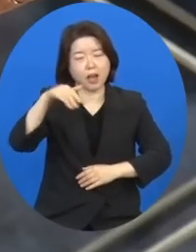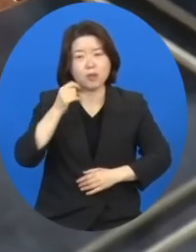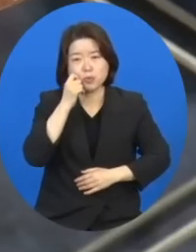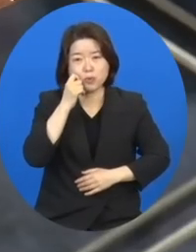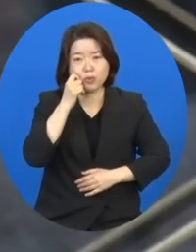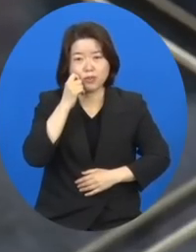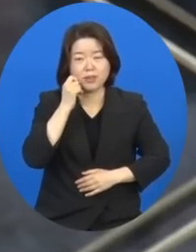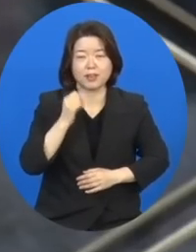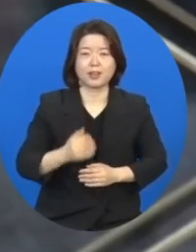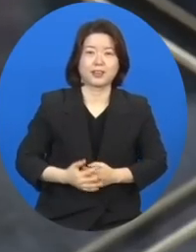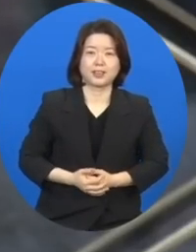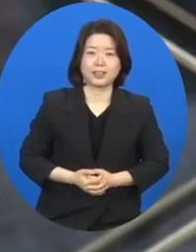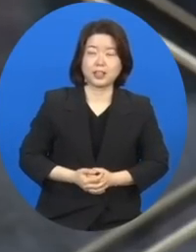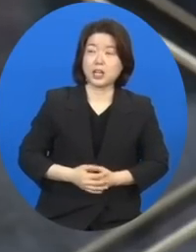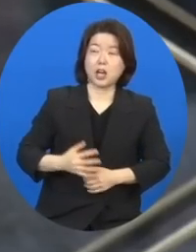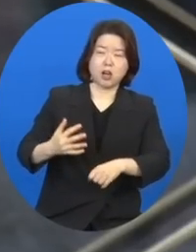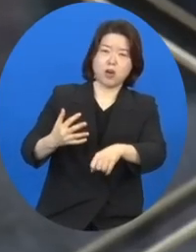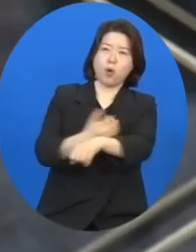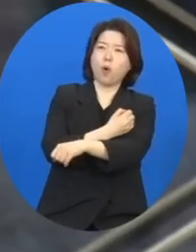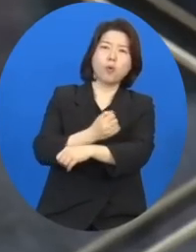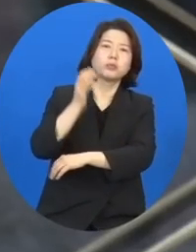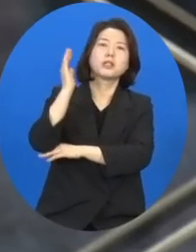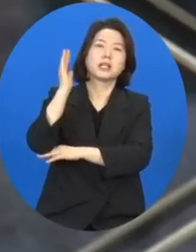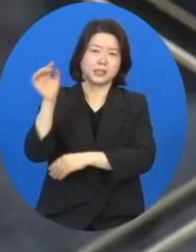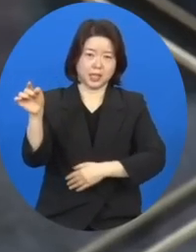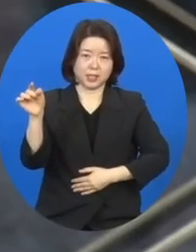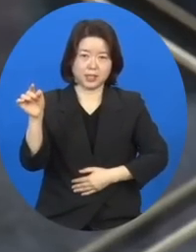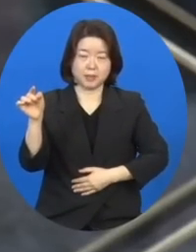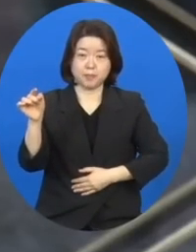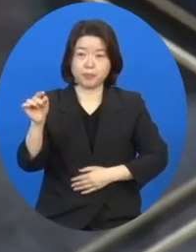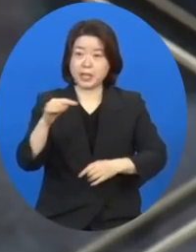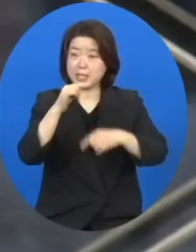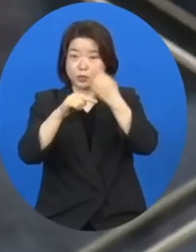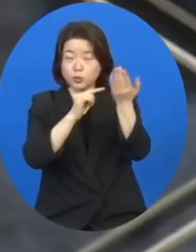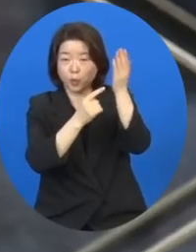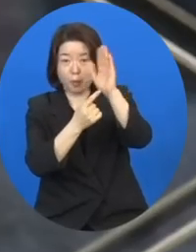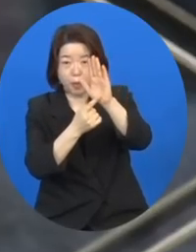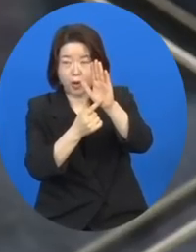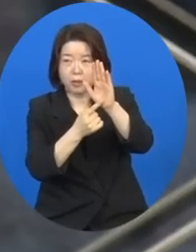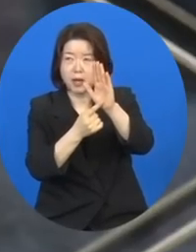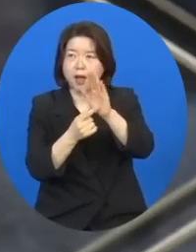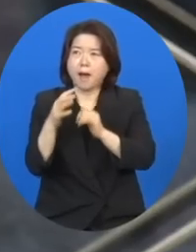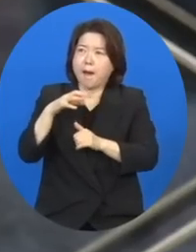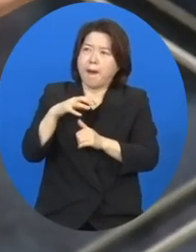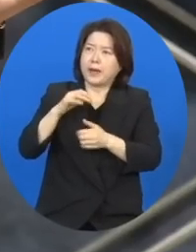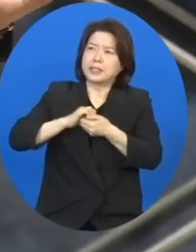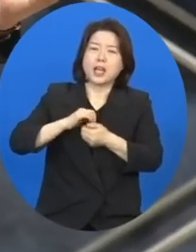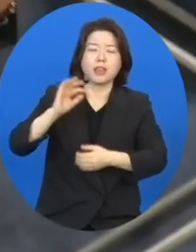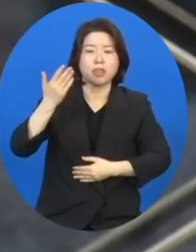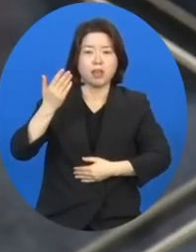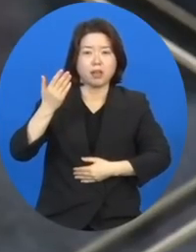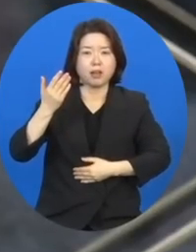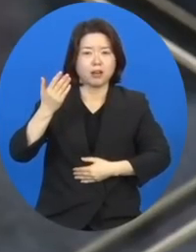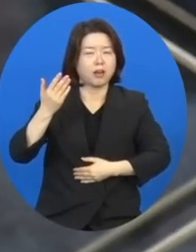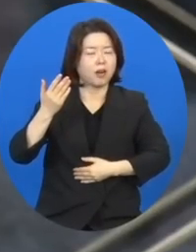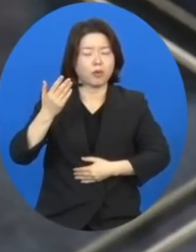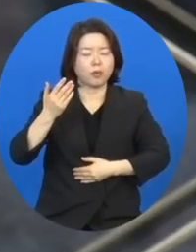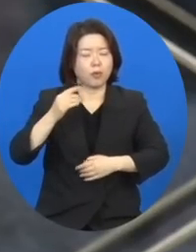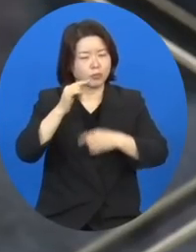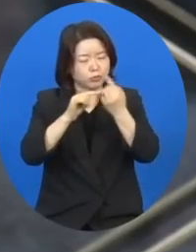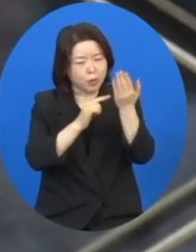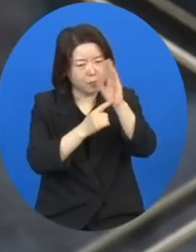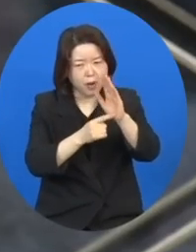못한답니다. 너무나 엄청나서 이 말로 표현하는 순간 거기에 갇혀버리기 때문에 이거 뭐 이루 말할 수 없는 놀라운